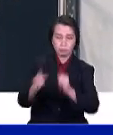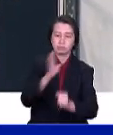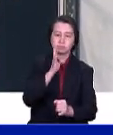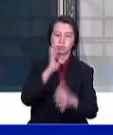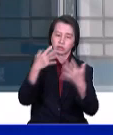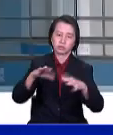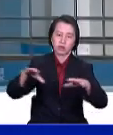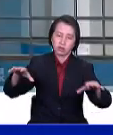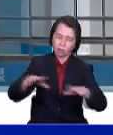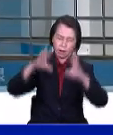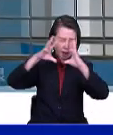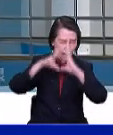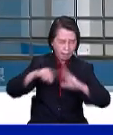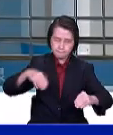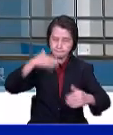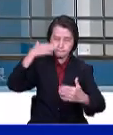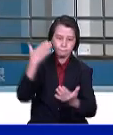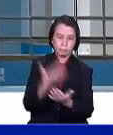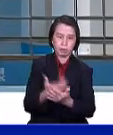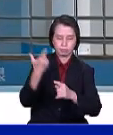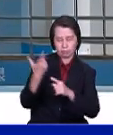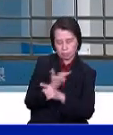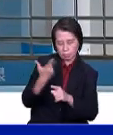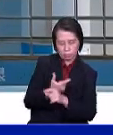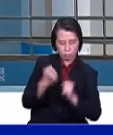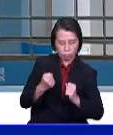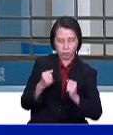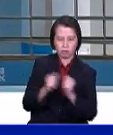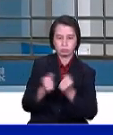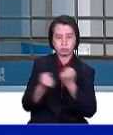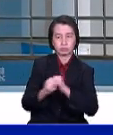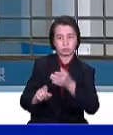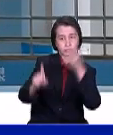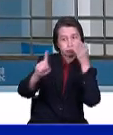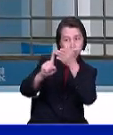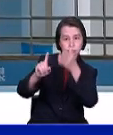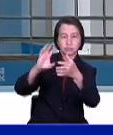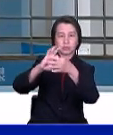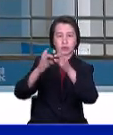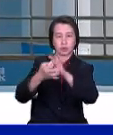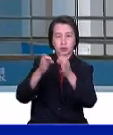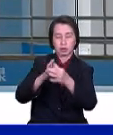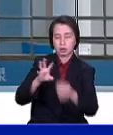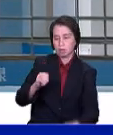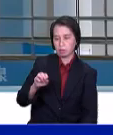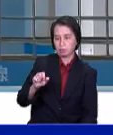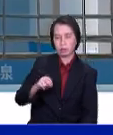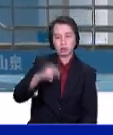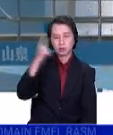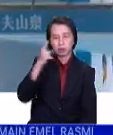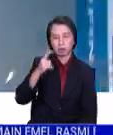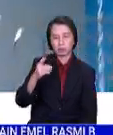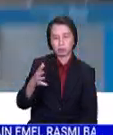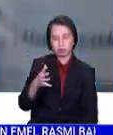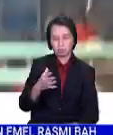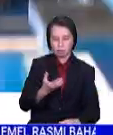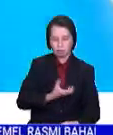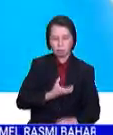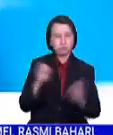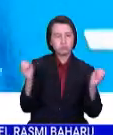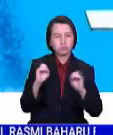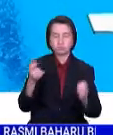sudah melakukan sehabis baik menerusi latihan keras dan persiapan menuju ke temasya itu, Mun Yee enggan pulang tangan kosong kali